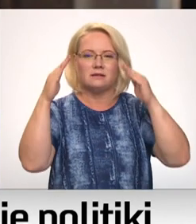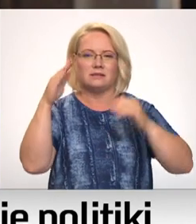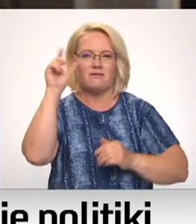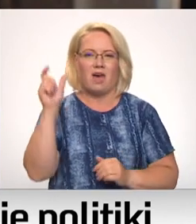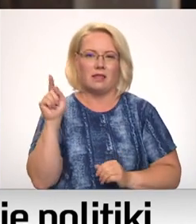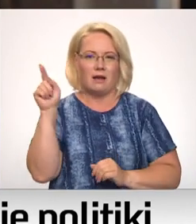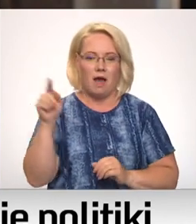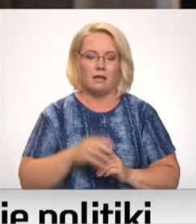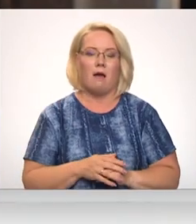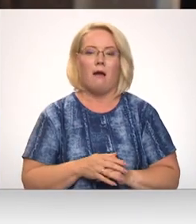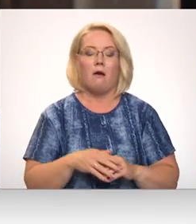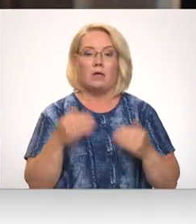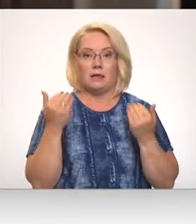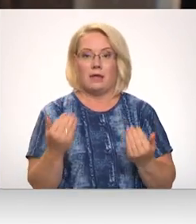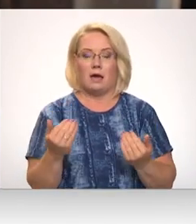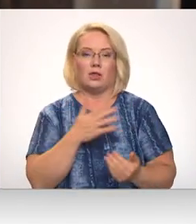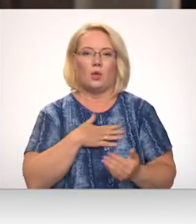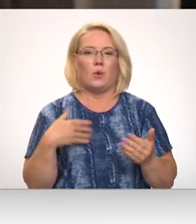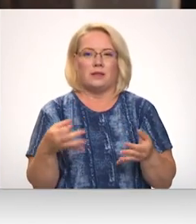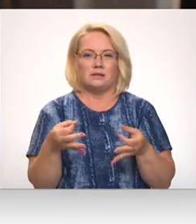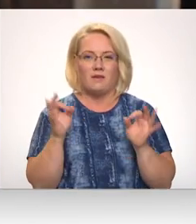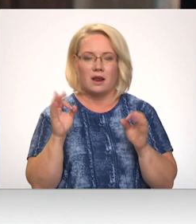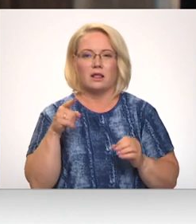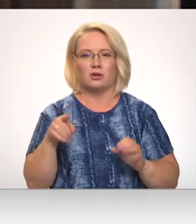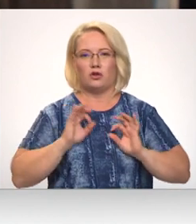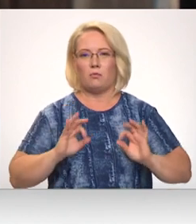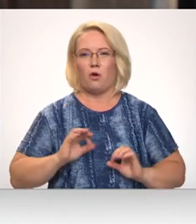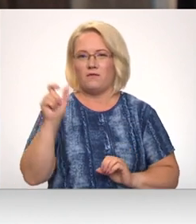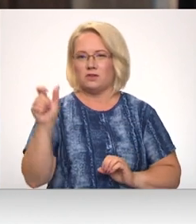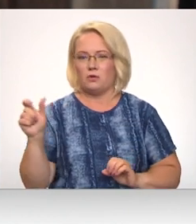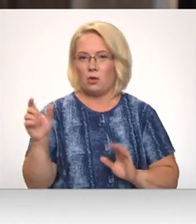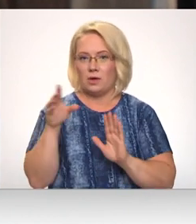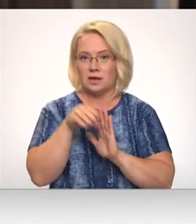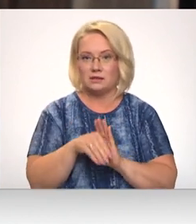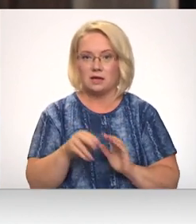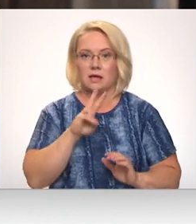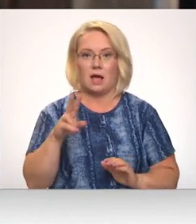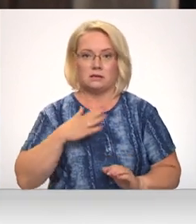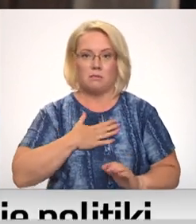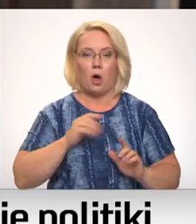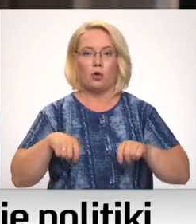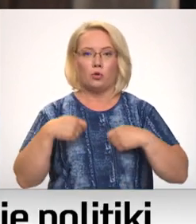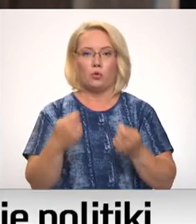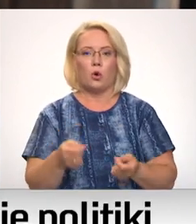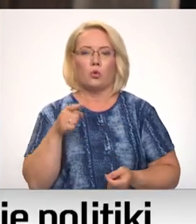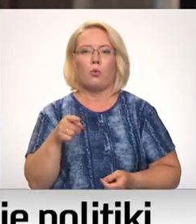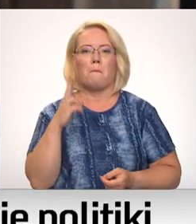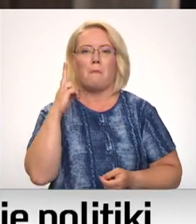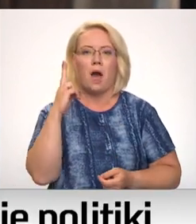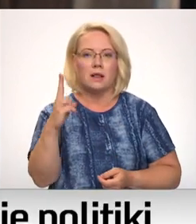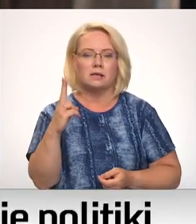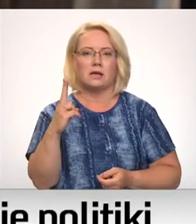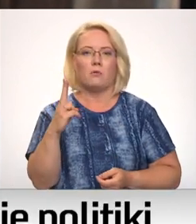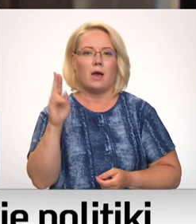nenāk. Šobrīd tas ir ļoti, ļoti svarīgi, lai būtu šie profesionāļi iesaisti, kas man šobrīd dod to pārliecību par to,